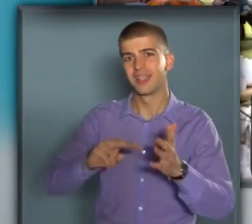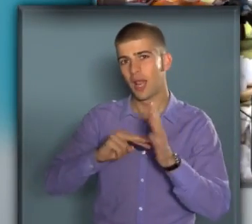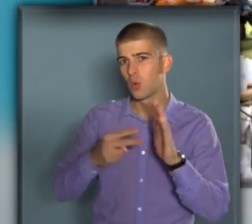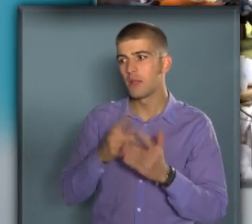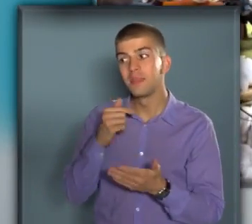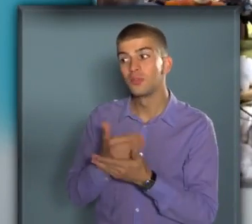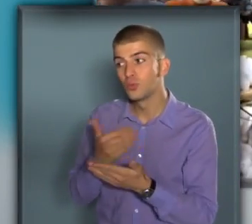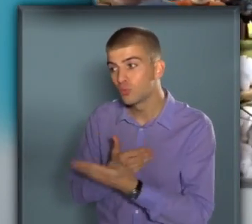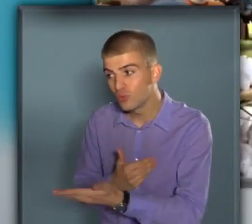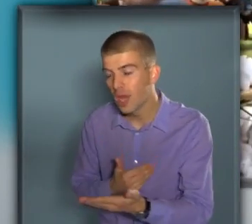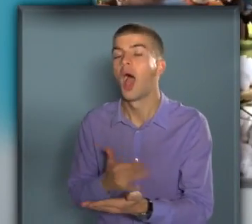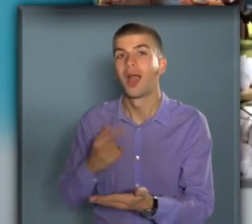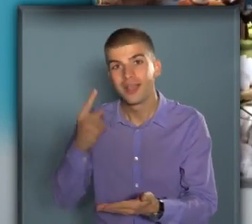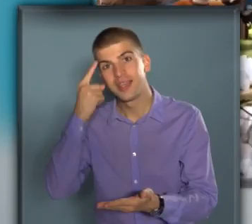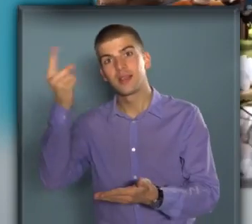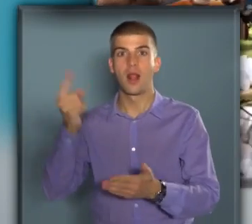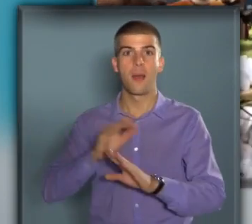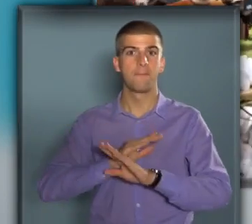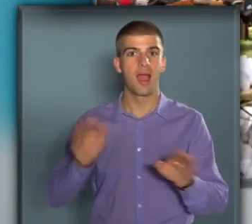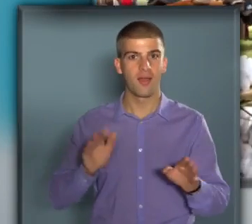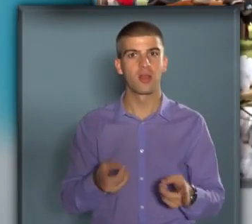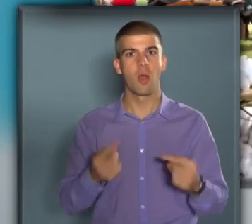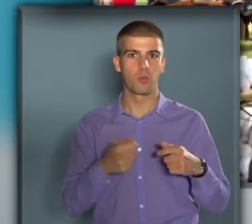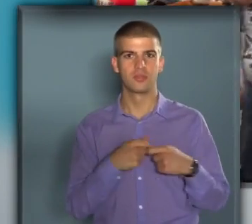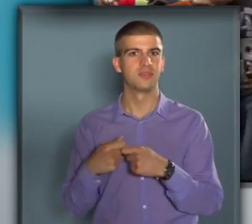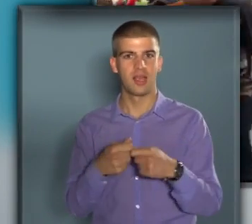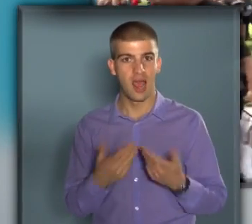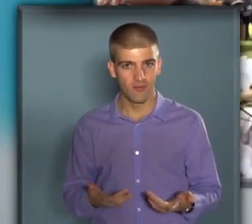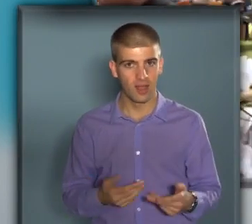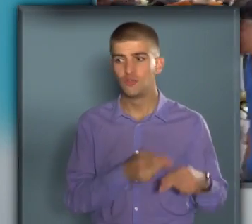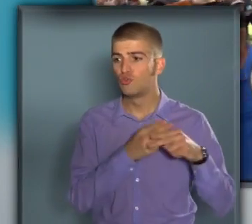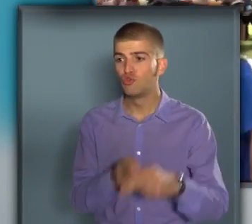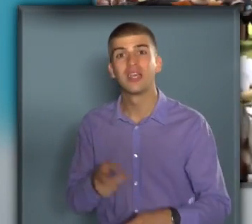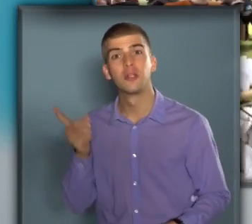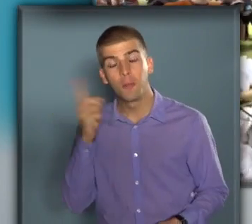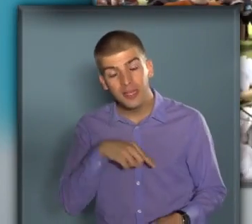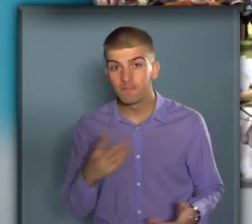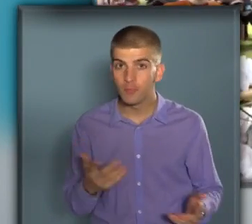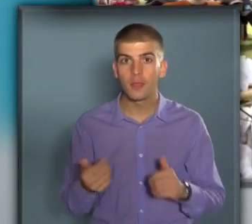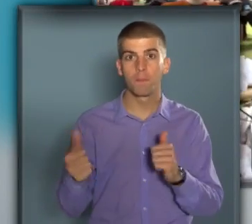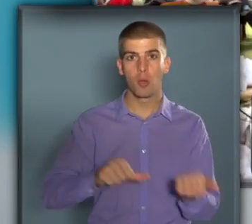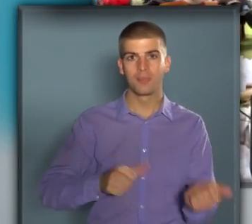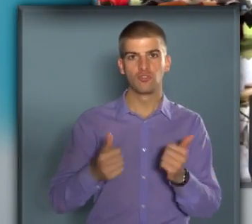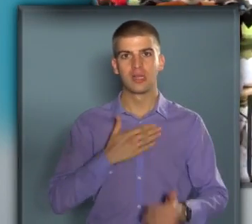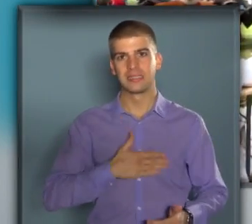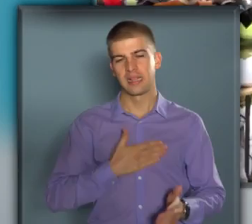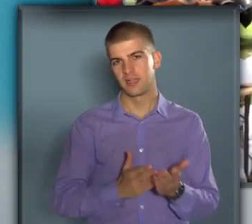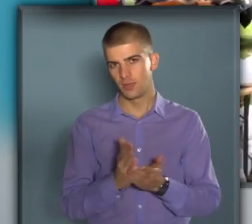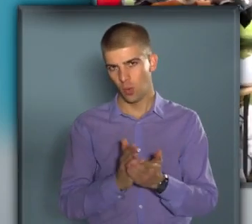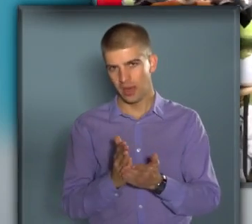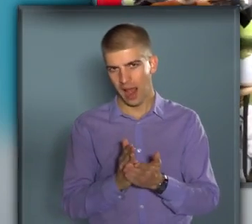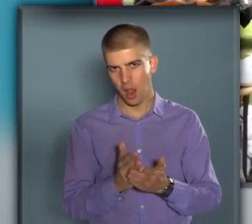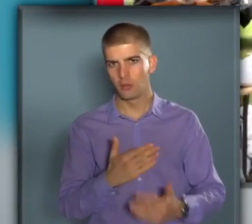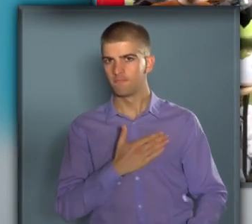az adott kerületnek, hogy mire van szükség az itt élő embereknek, és hogy milyen segítséget tudunk nyújtani a baptista szeretetszolgálat,